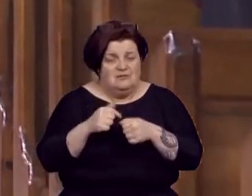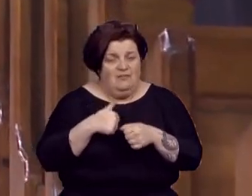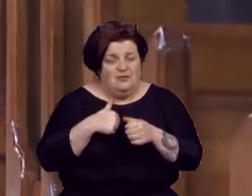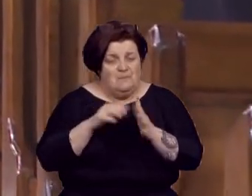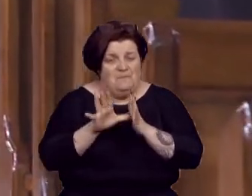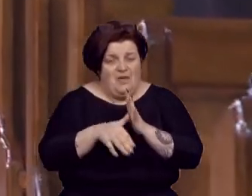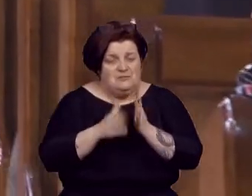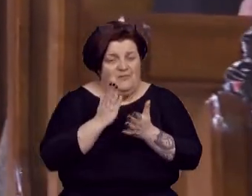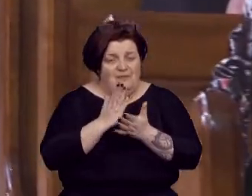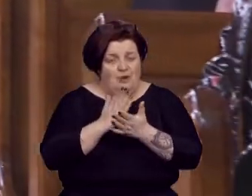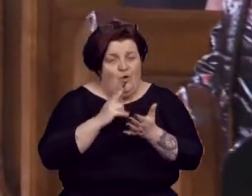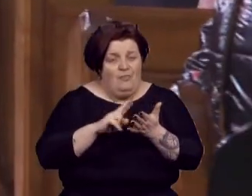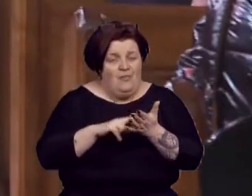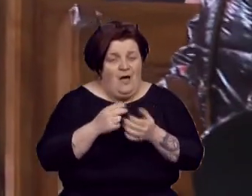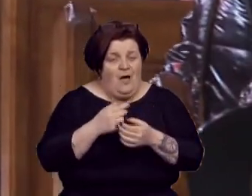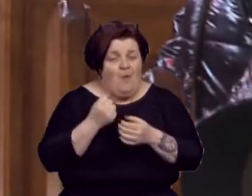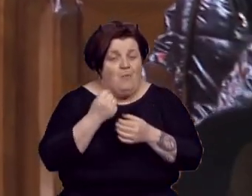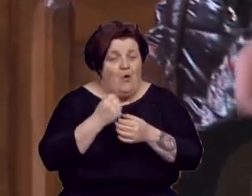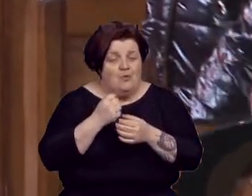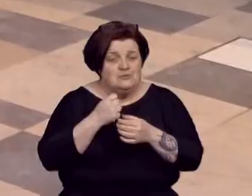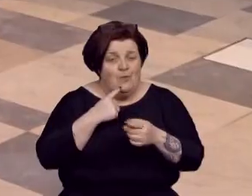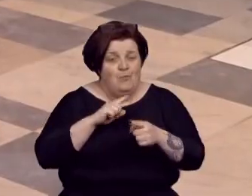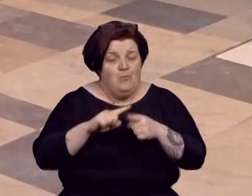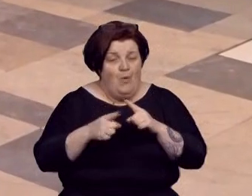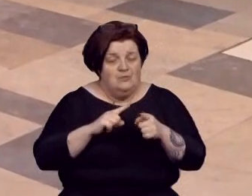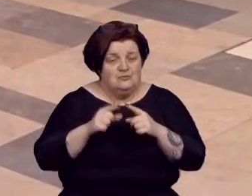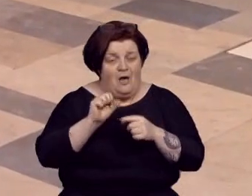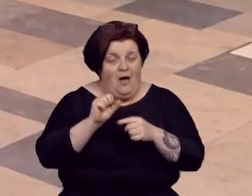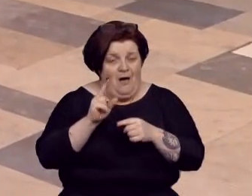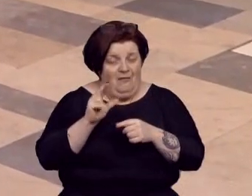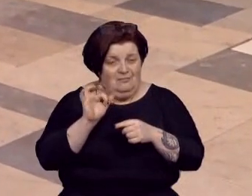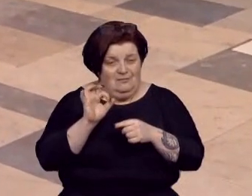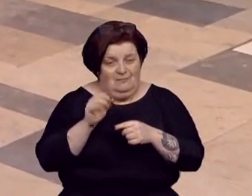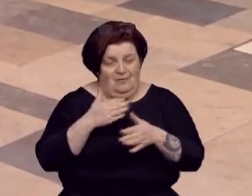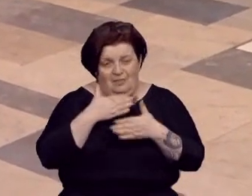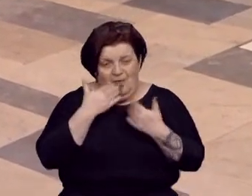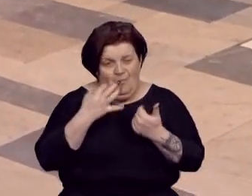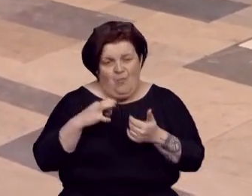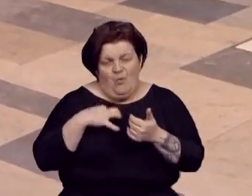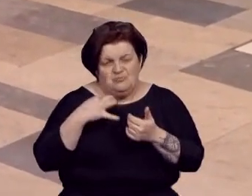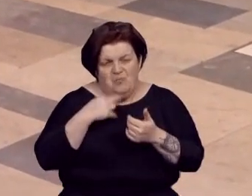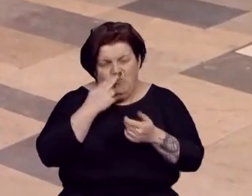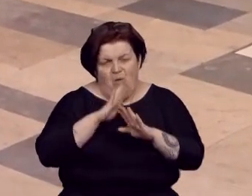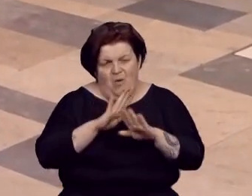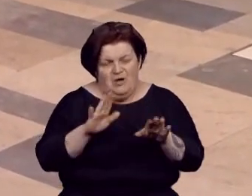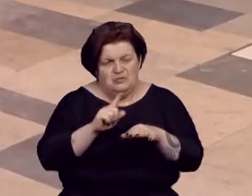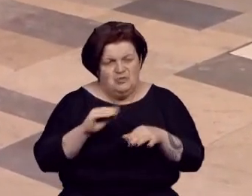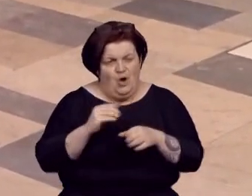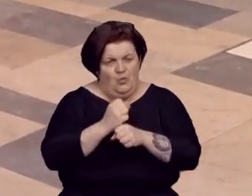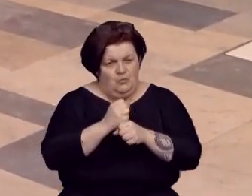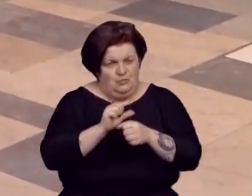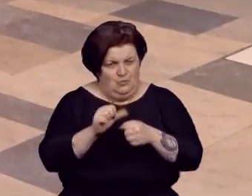miastem jedynie na mocy znanego historii politycznego aktu. Nie ma potrzeby dowodzenia